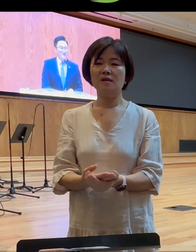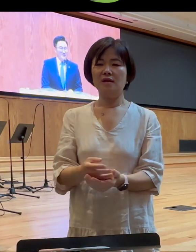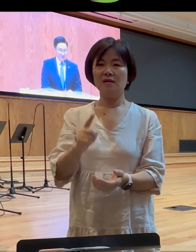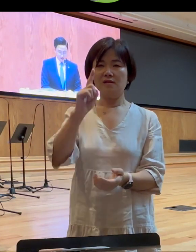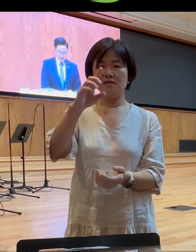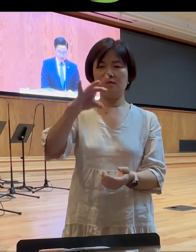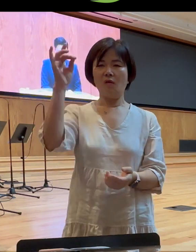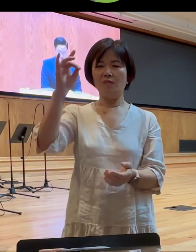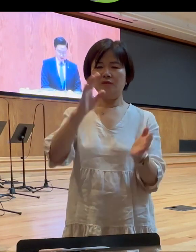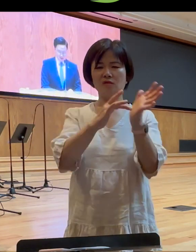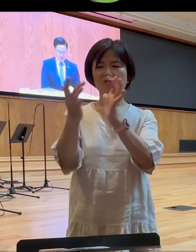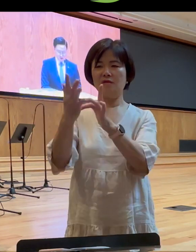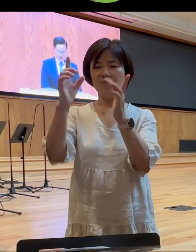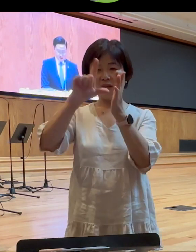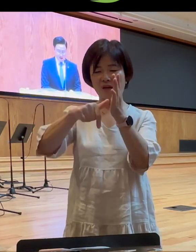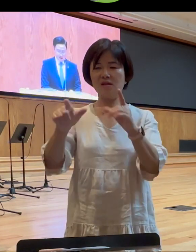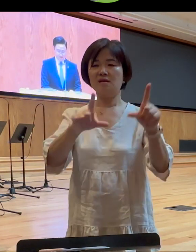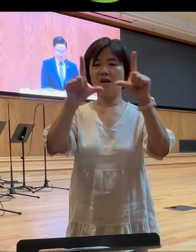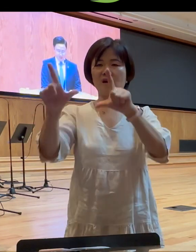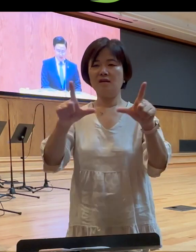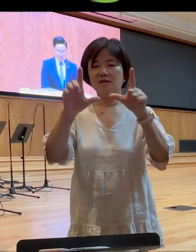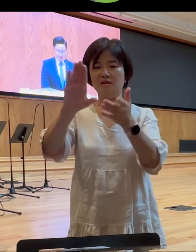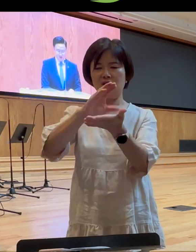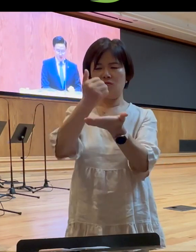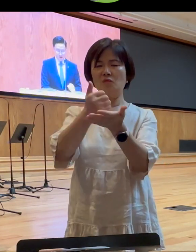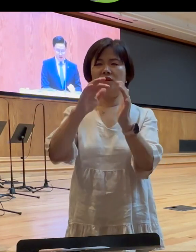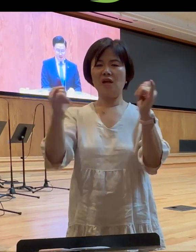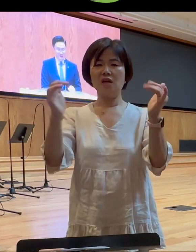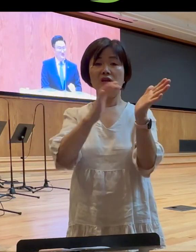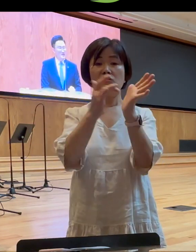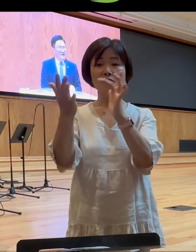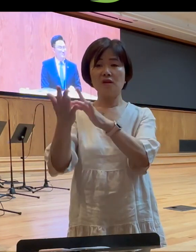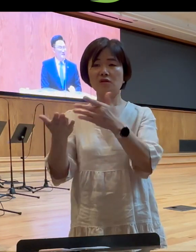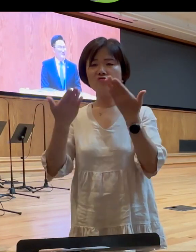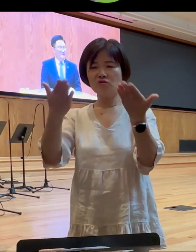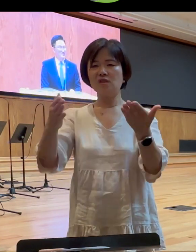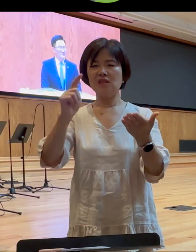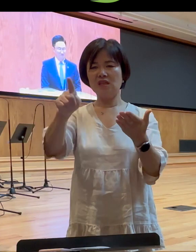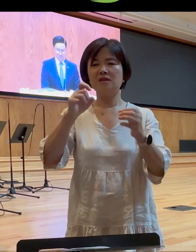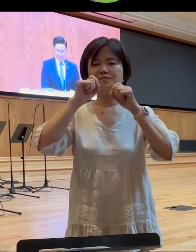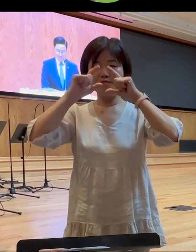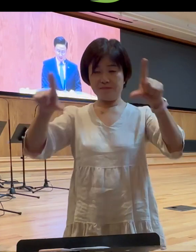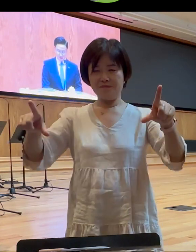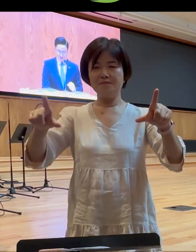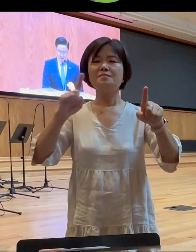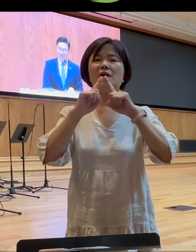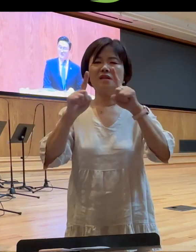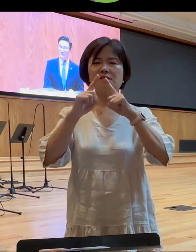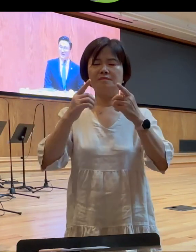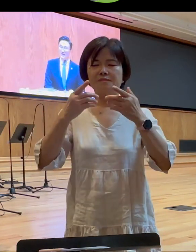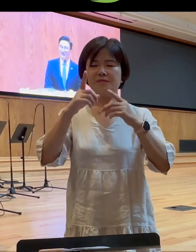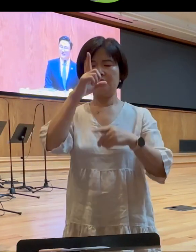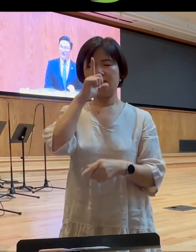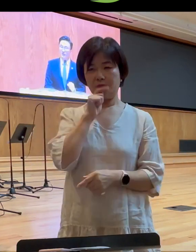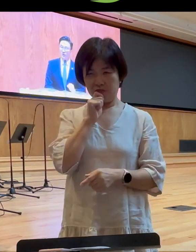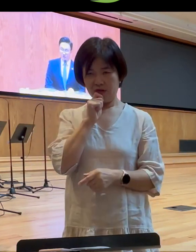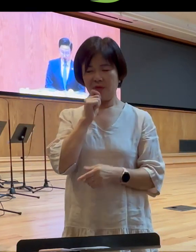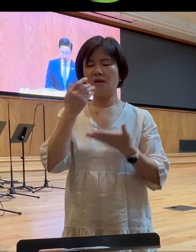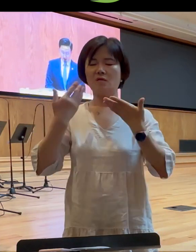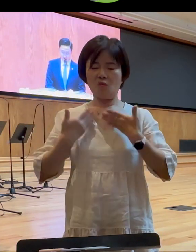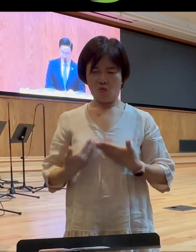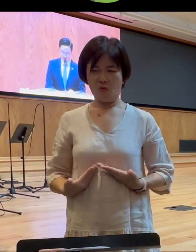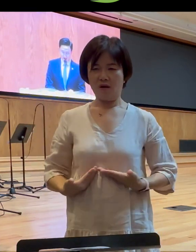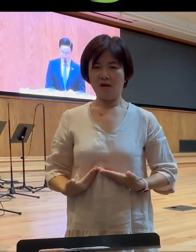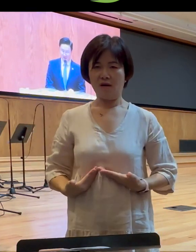1세기를 살아간 그리스도인들에게 예수님께서 하신 이 한마디의 말씀, 잠잠하라,